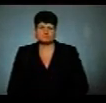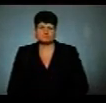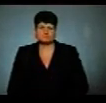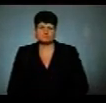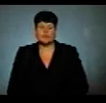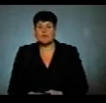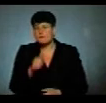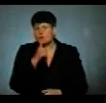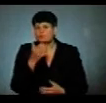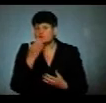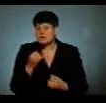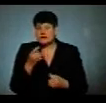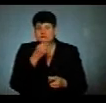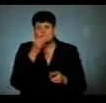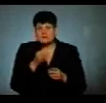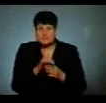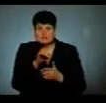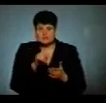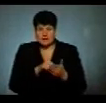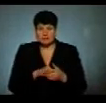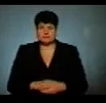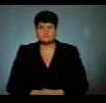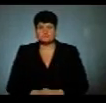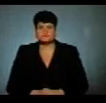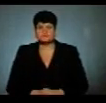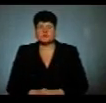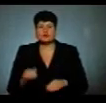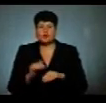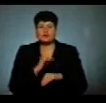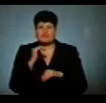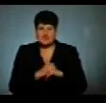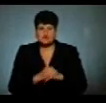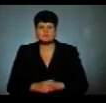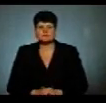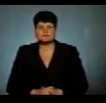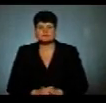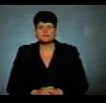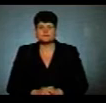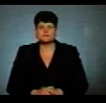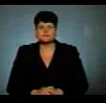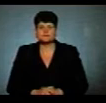І спробуємо відповісти на запитання телеглядача. Доброго вечора. Добрий вечір. Добрий вечір.